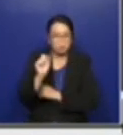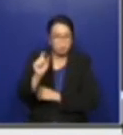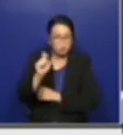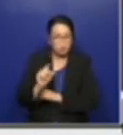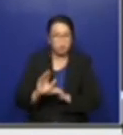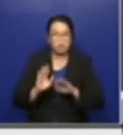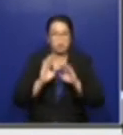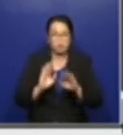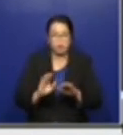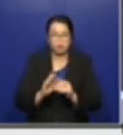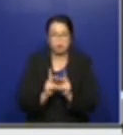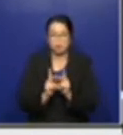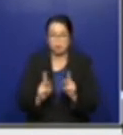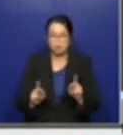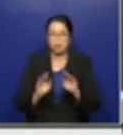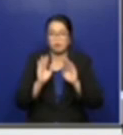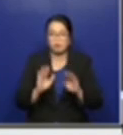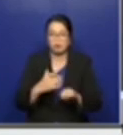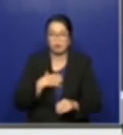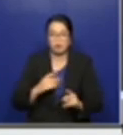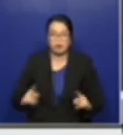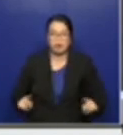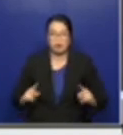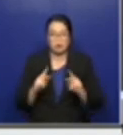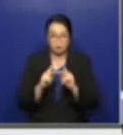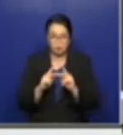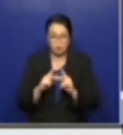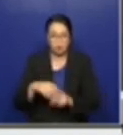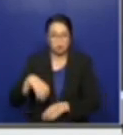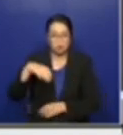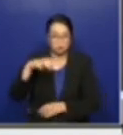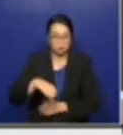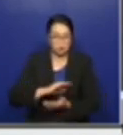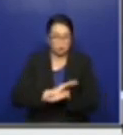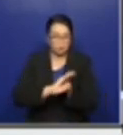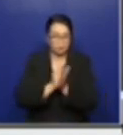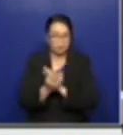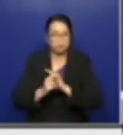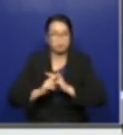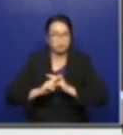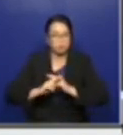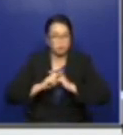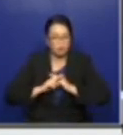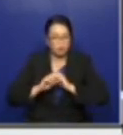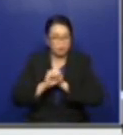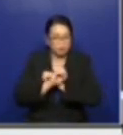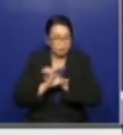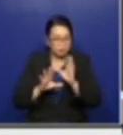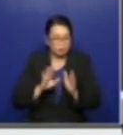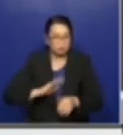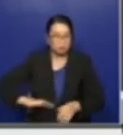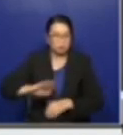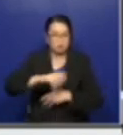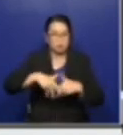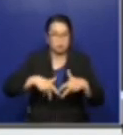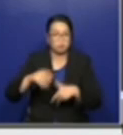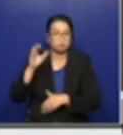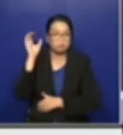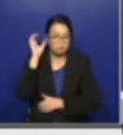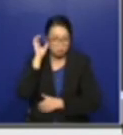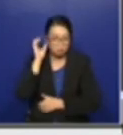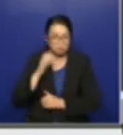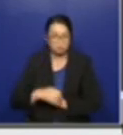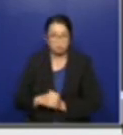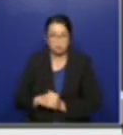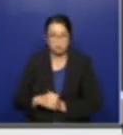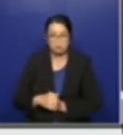การปฏิรูปครับจริงๆแล้วผมอยากให้กระทรวงทบวงกรมปฏิรูปตัวเองก่อนนะครับมันจะง่ายขึ้นดีกว่าที่สภาพัฒน์จะม